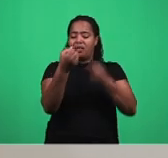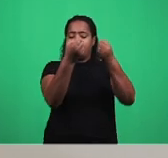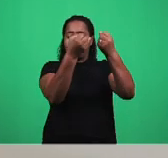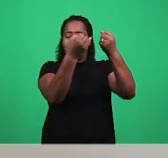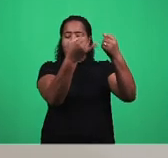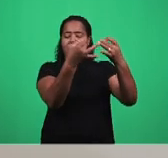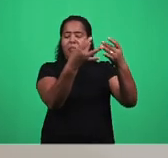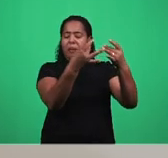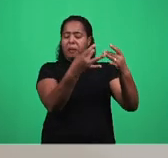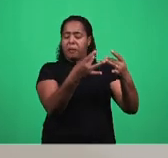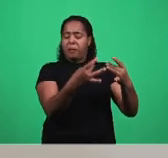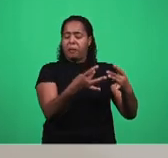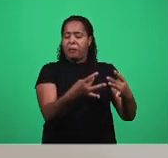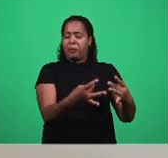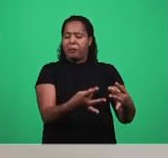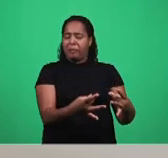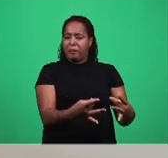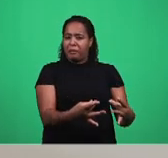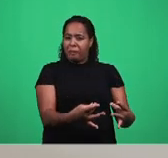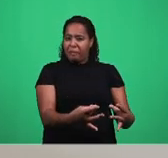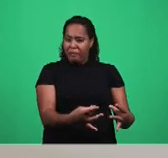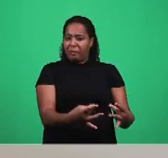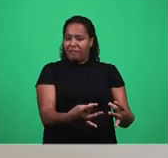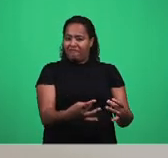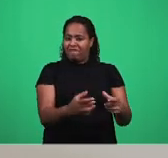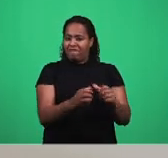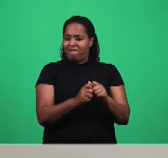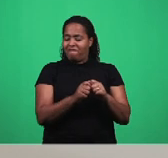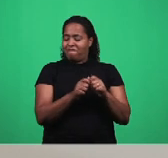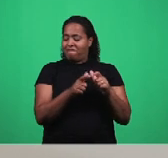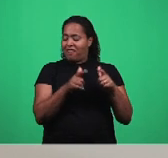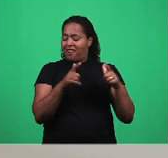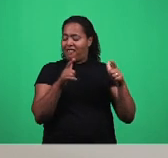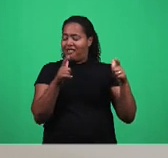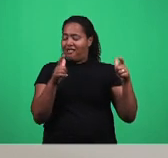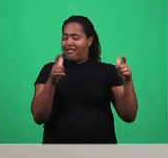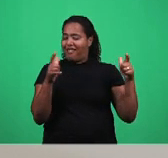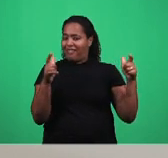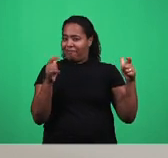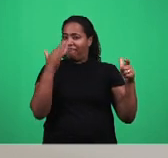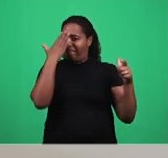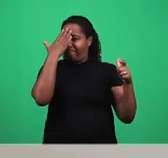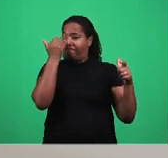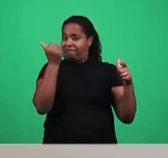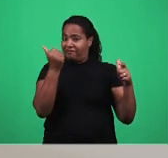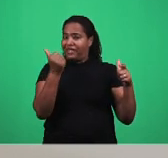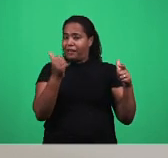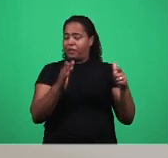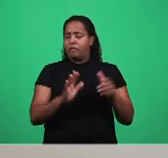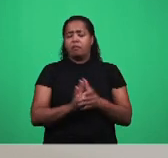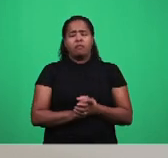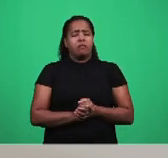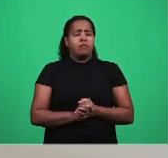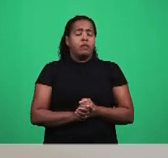sait expliquer beaucoup de choses. C'est la foule. La foule connaît tout. Mais nous allons ici nous